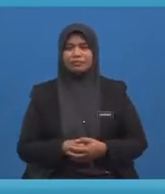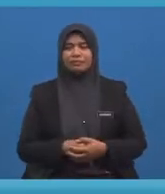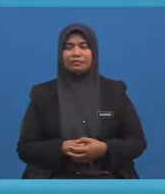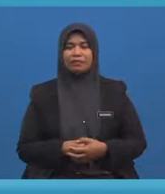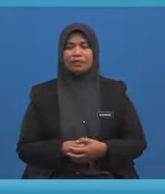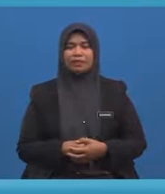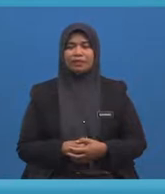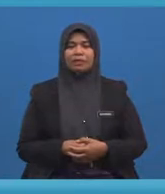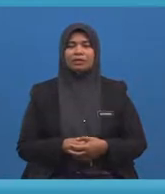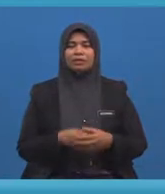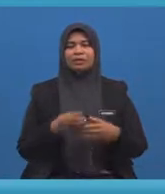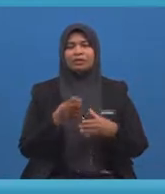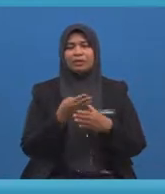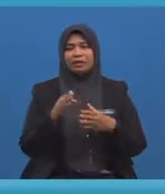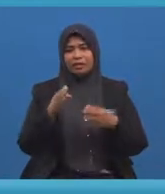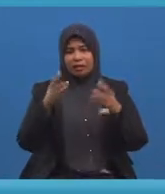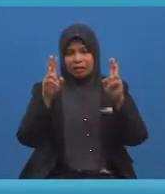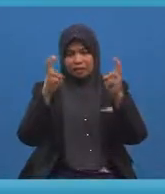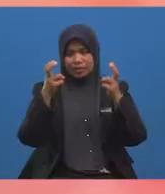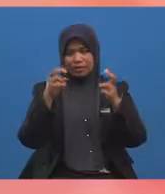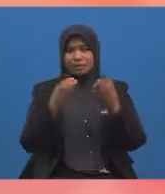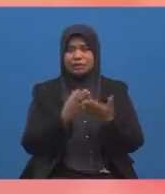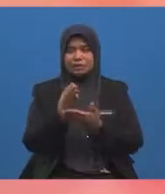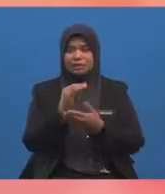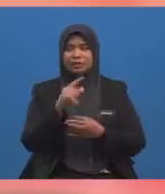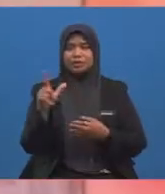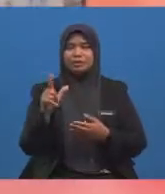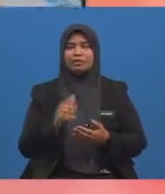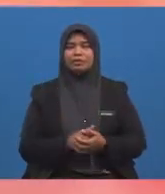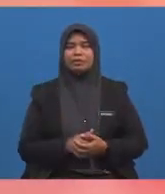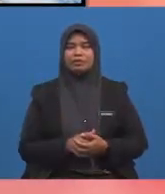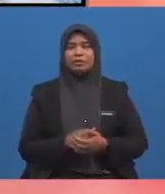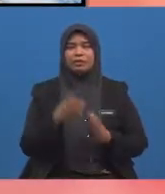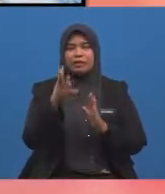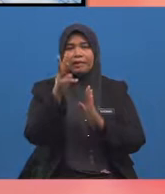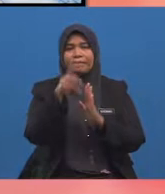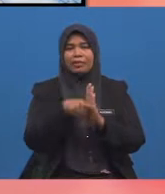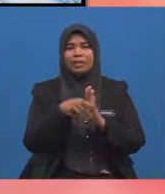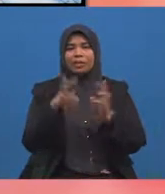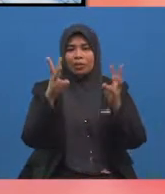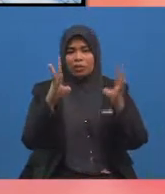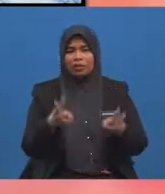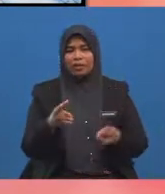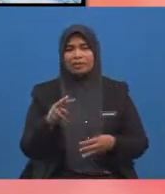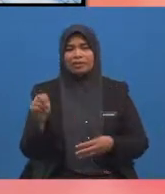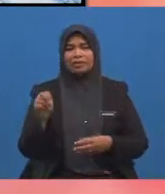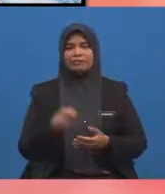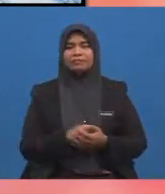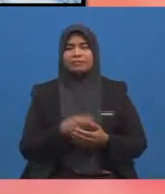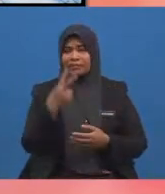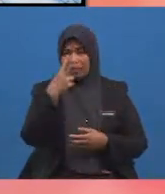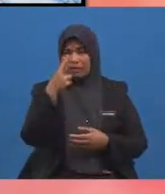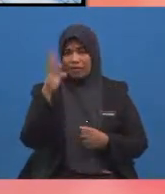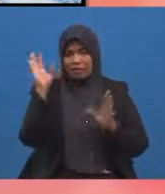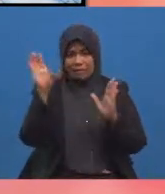Subtopik seterusnya yang cikgu nak perkenalkan ialah pewarisan. Lihatlah gambar ni.